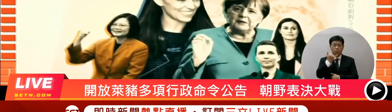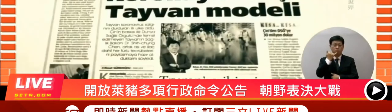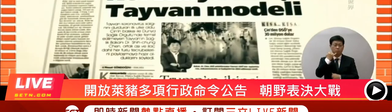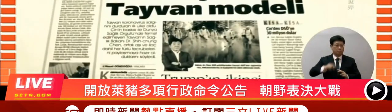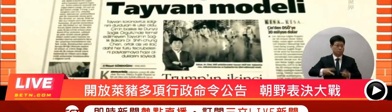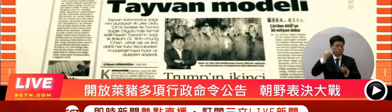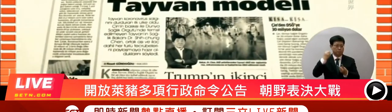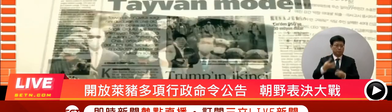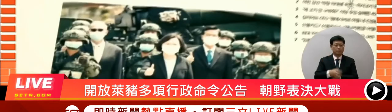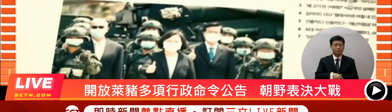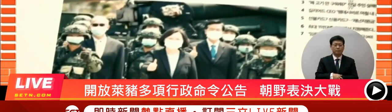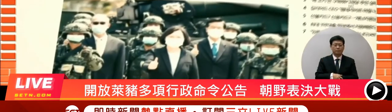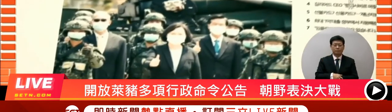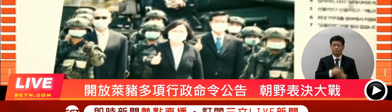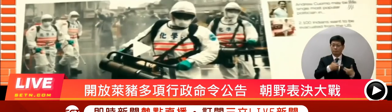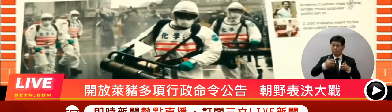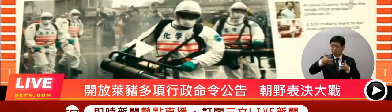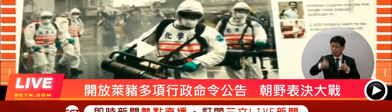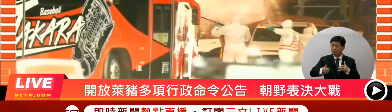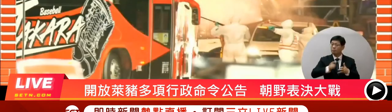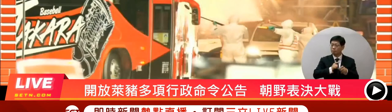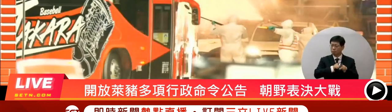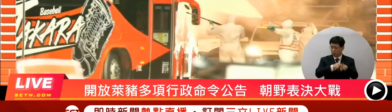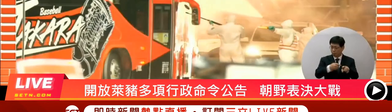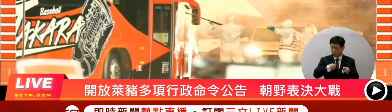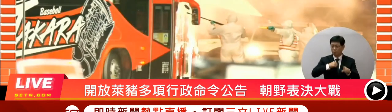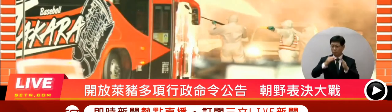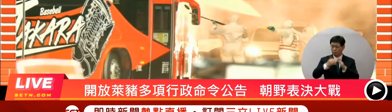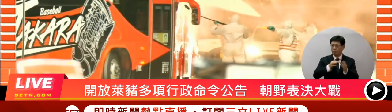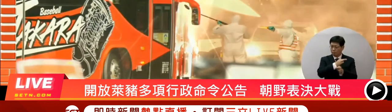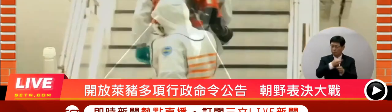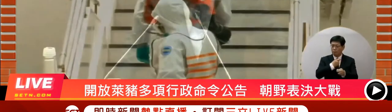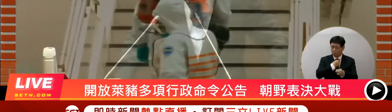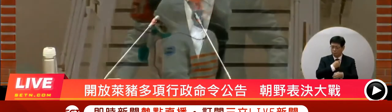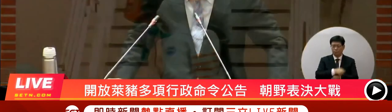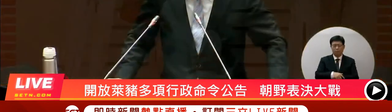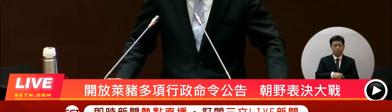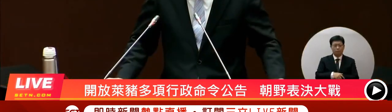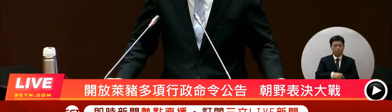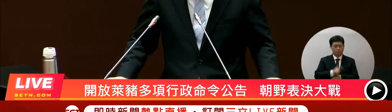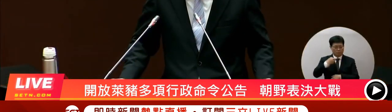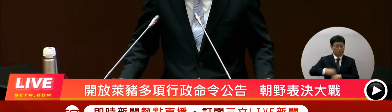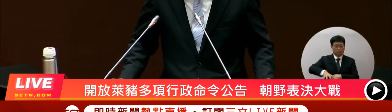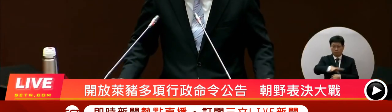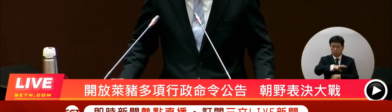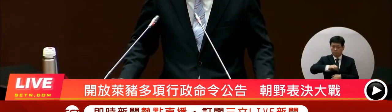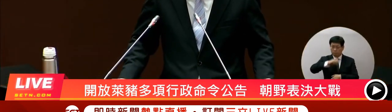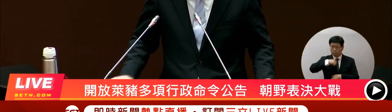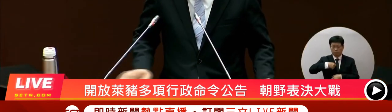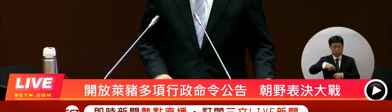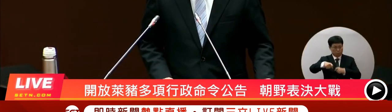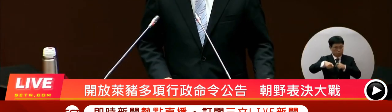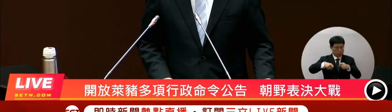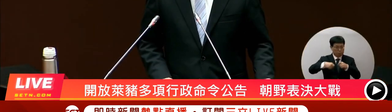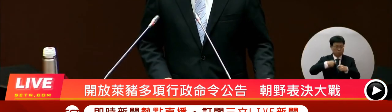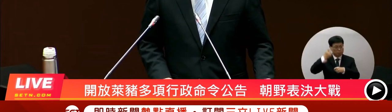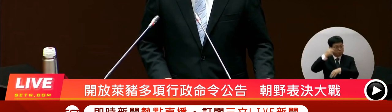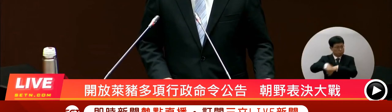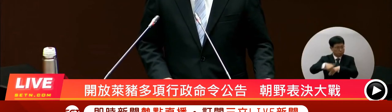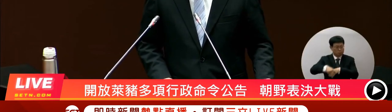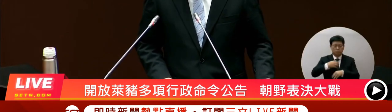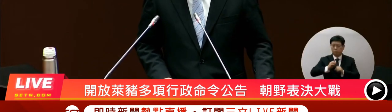骨。蔡总统基于国家经济利益与总体的战略目标，宣布放